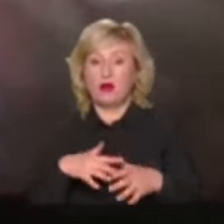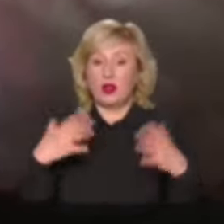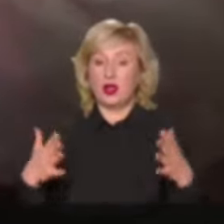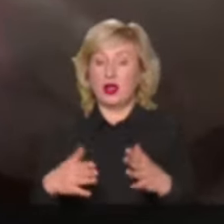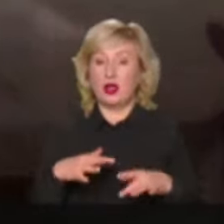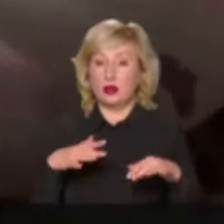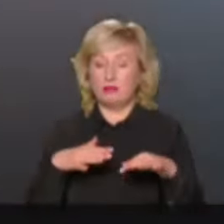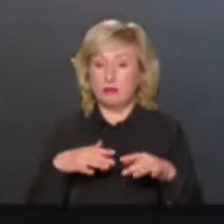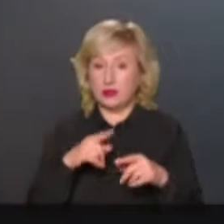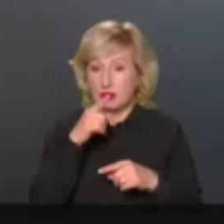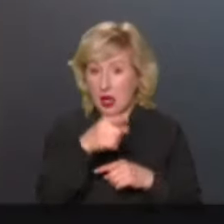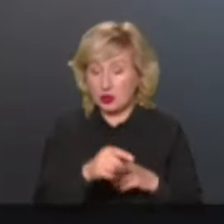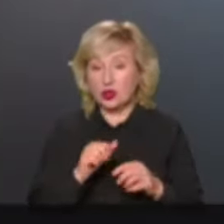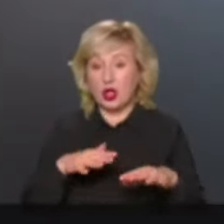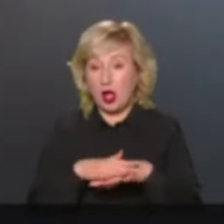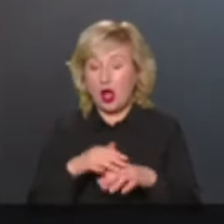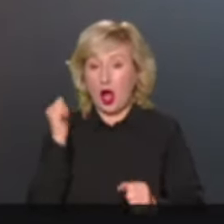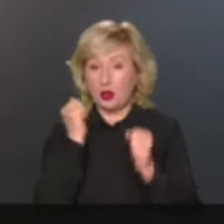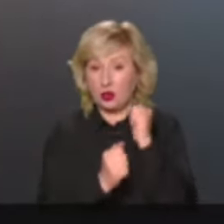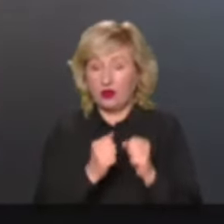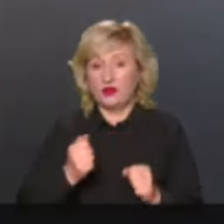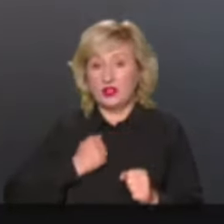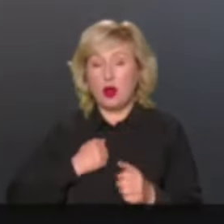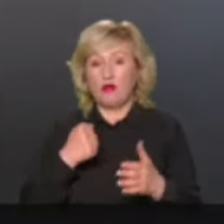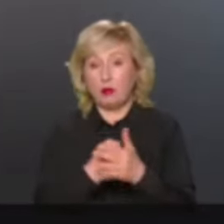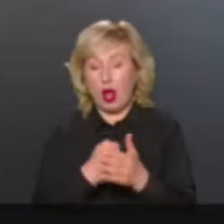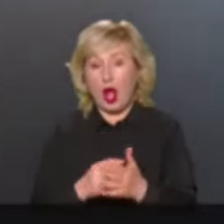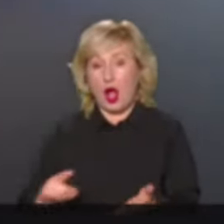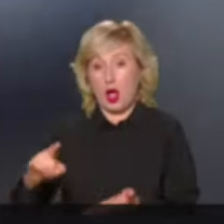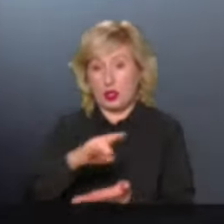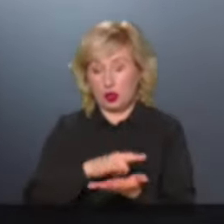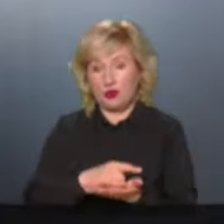розрахунків, можуть атакувати військові бази та аеродроми далеко всередині Російської Федерації.